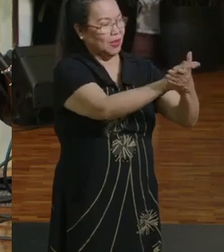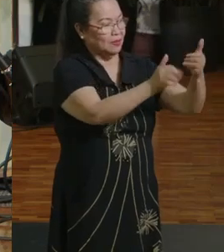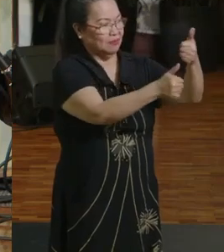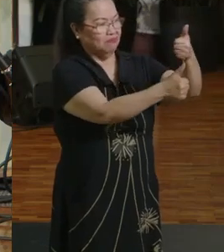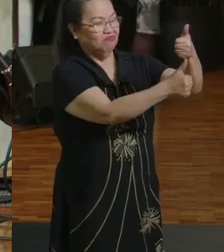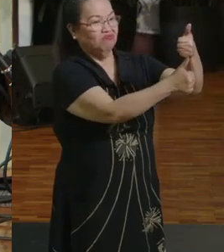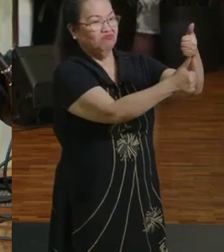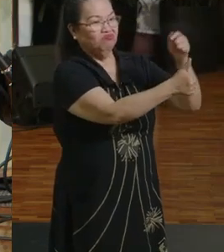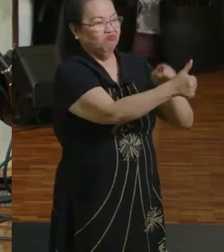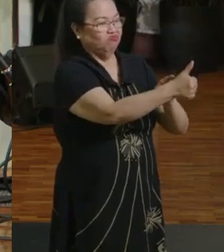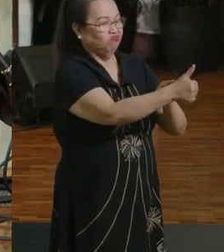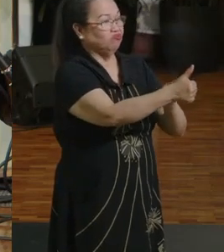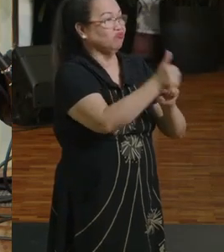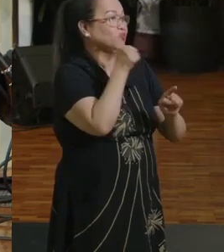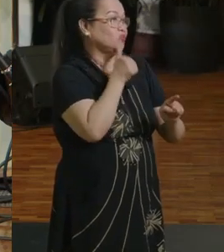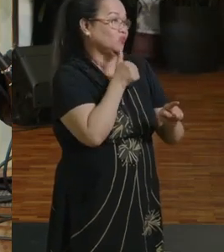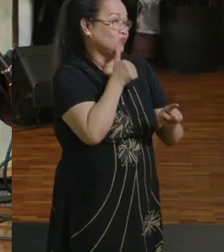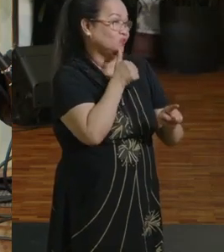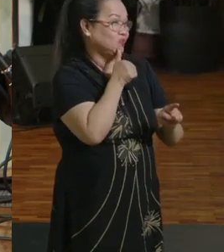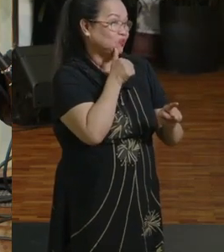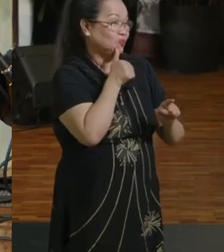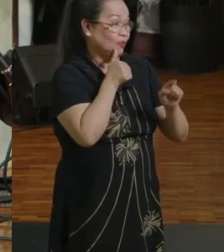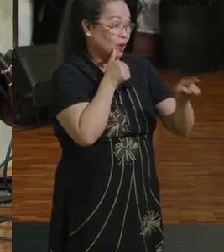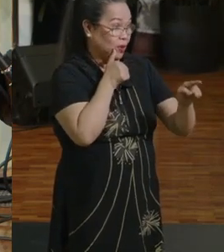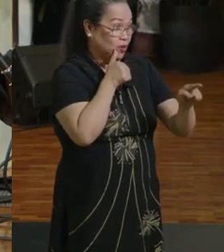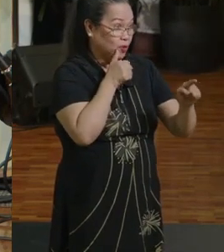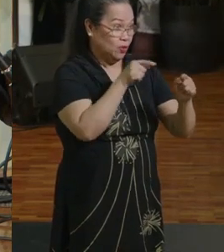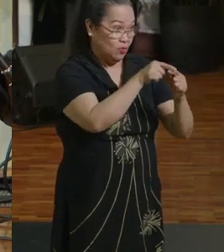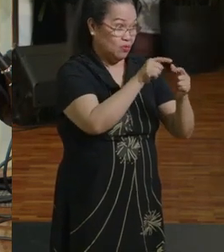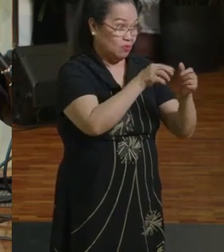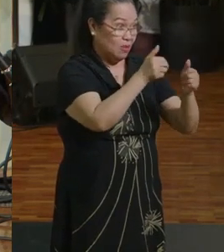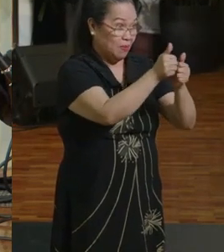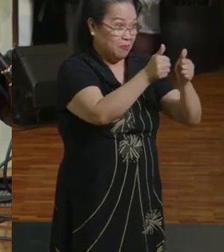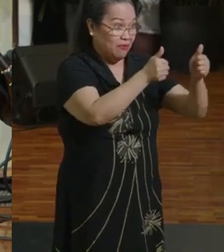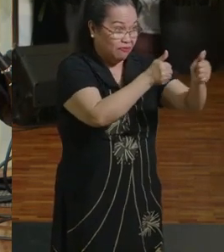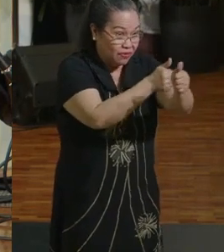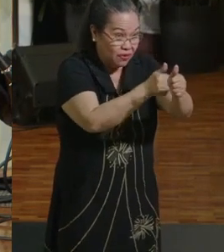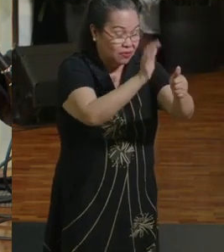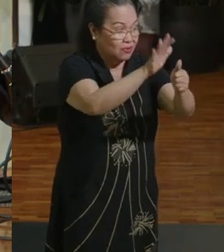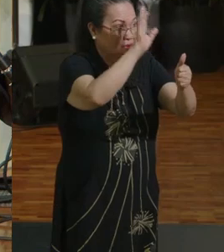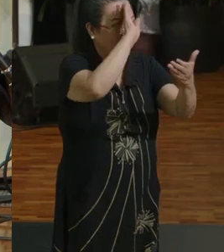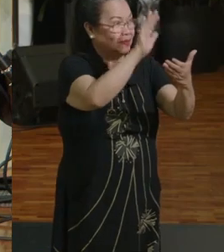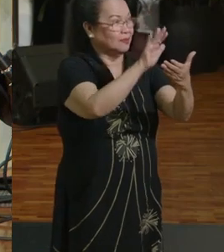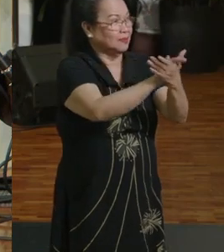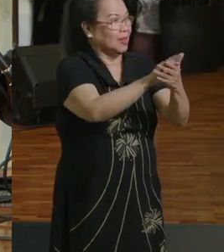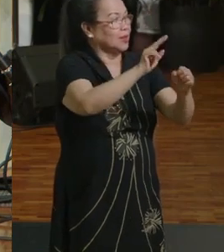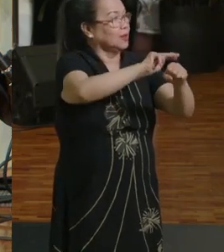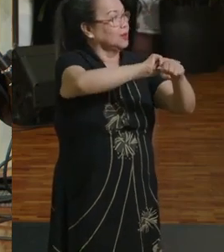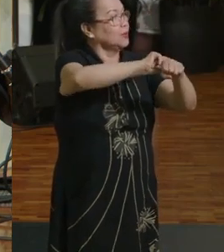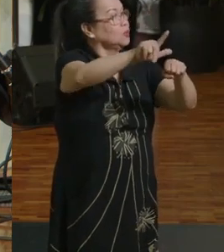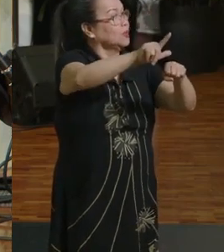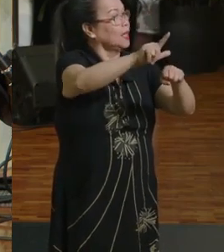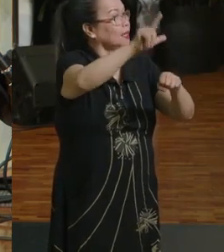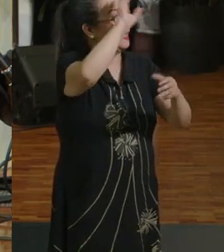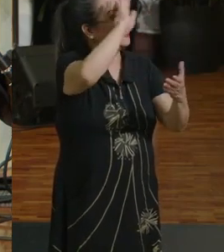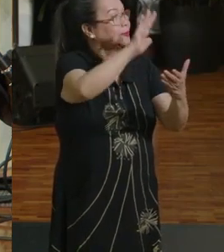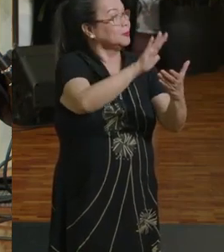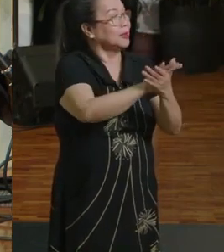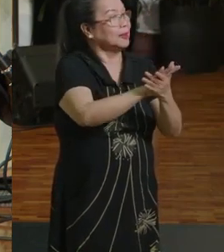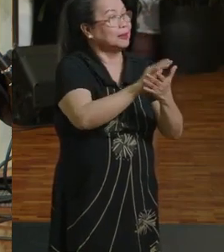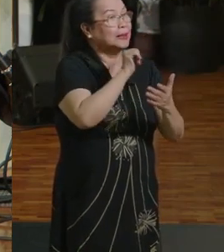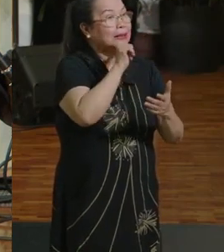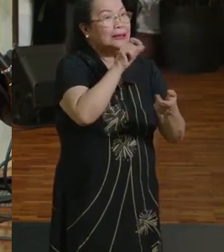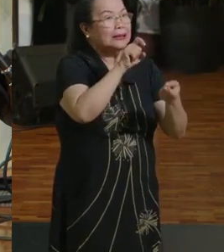husband. Kasi hindi naman pwedeng your desire shall be for your husband. Natural na yun eh. Hindi naman yung